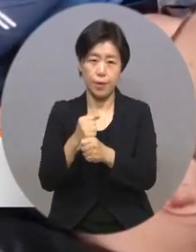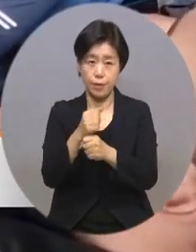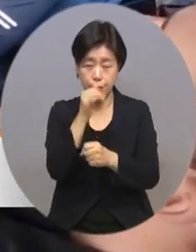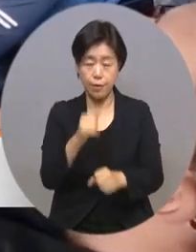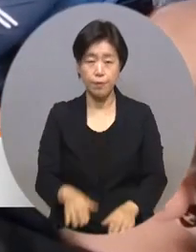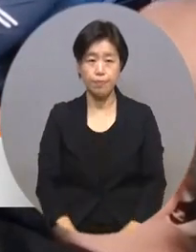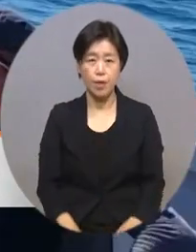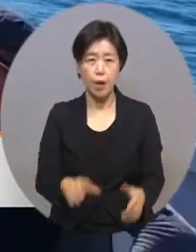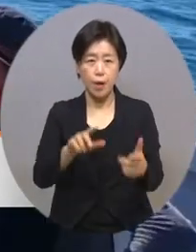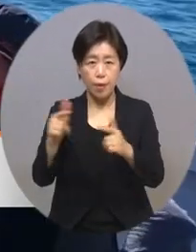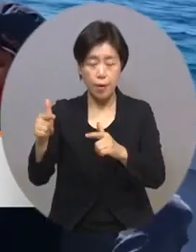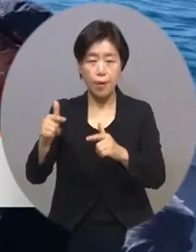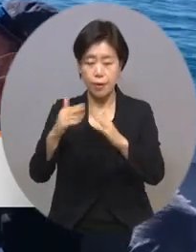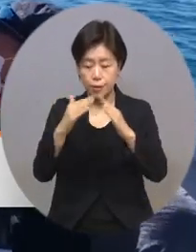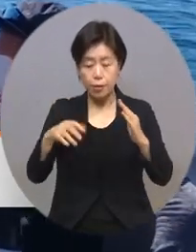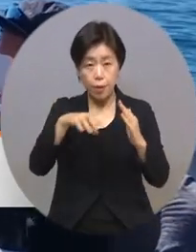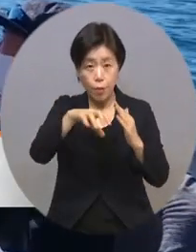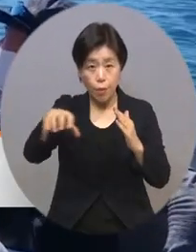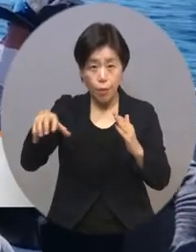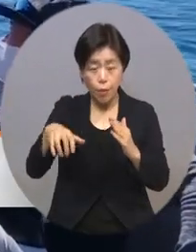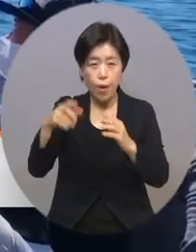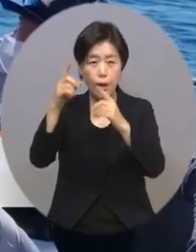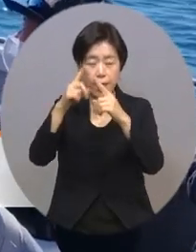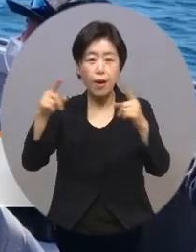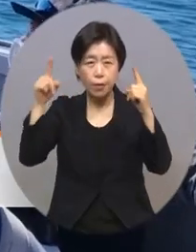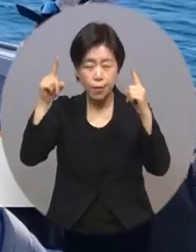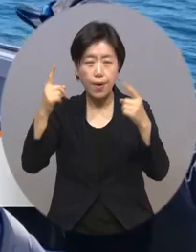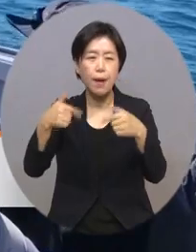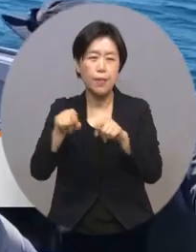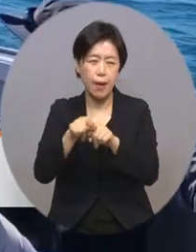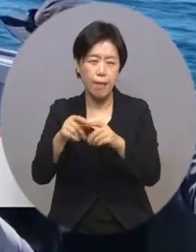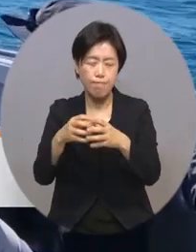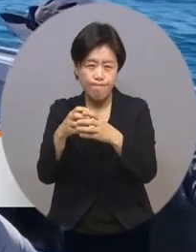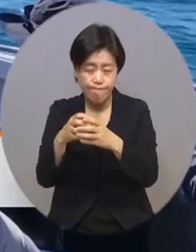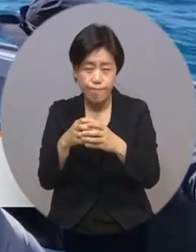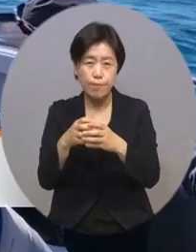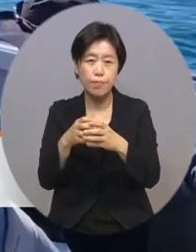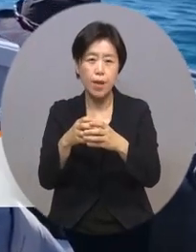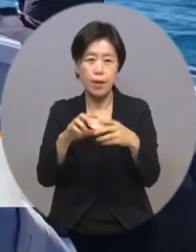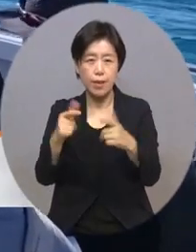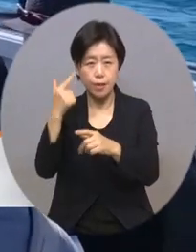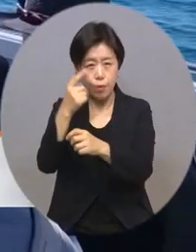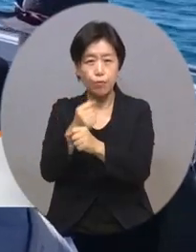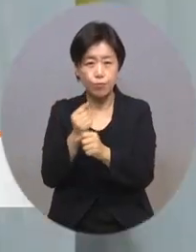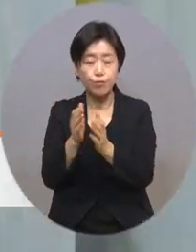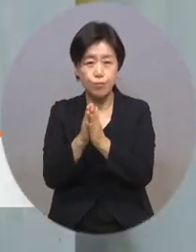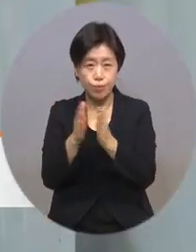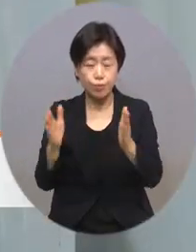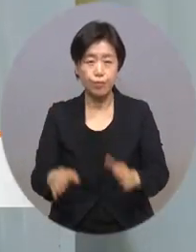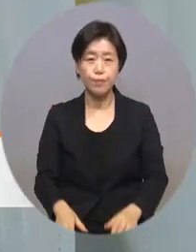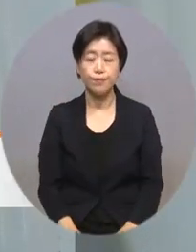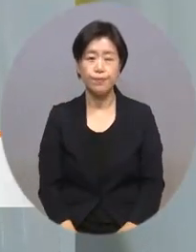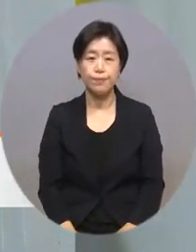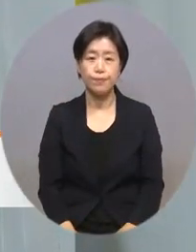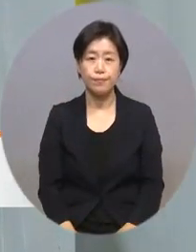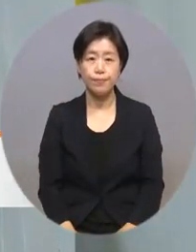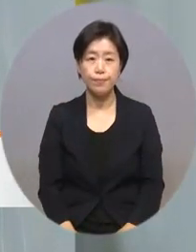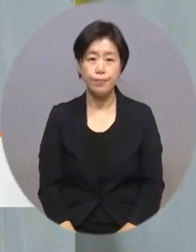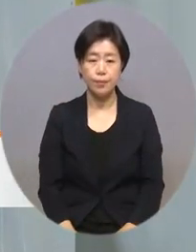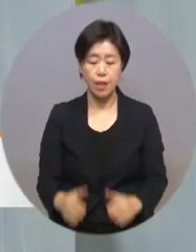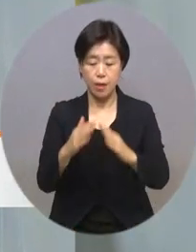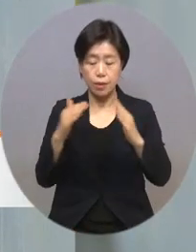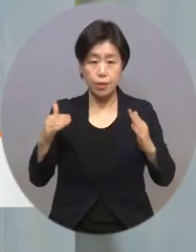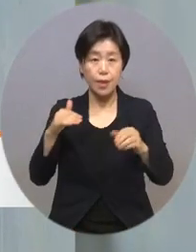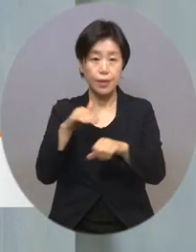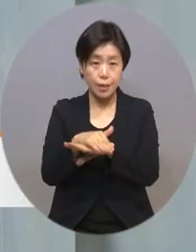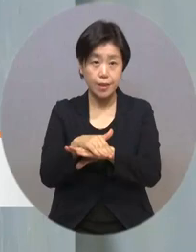군산대 등과 함께 국가 연구개발 공모 사업에 도전해 헤어 환경과 특성에 적합한 공존모델 실증 연구개발